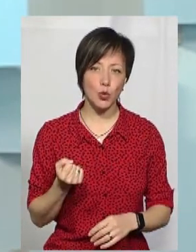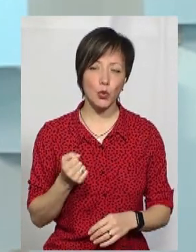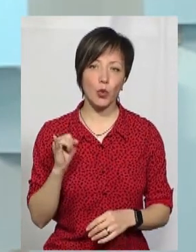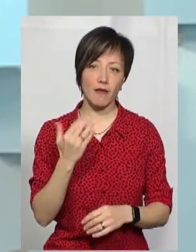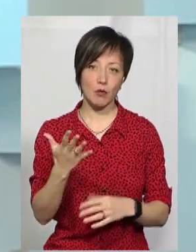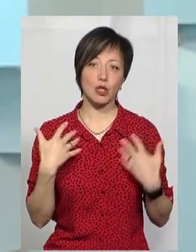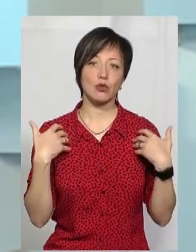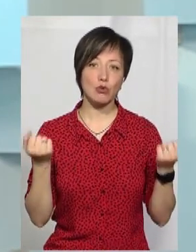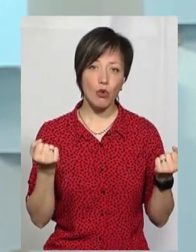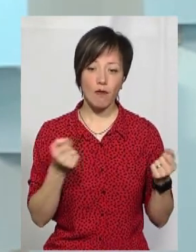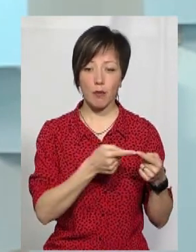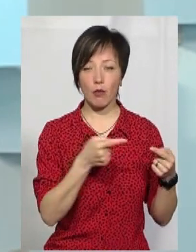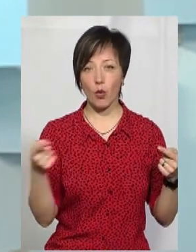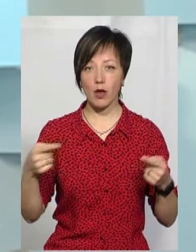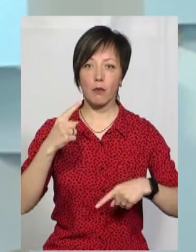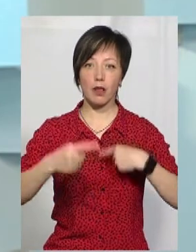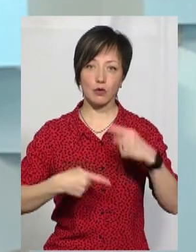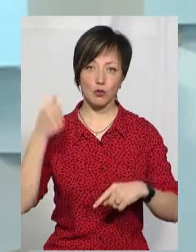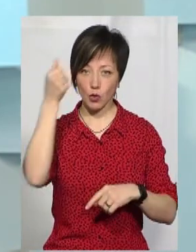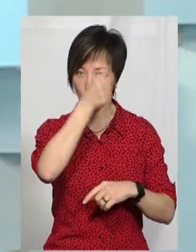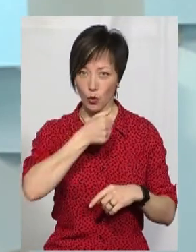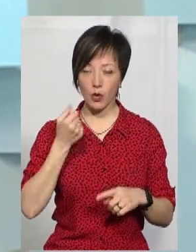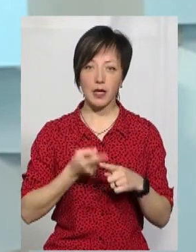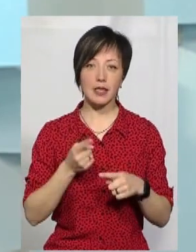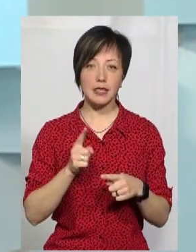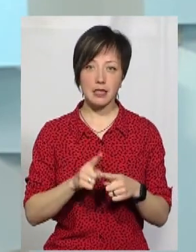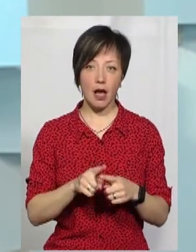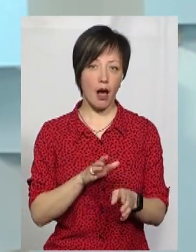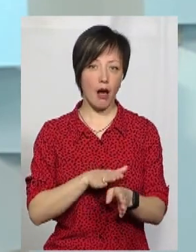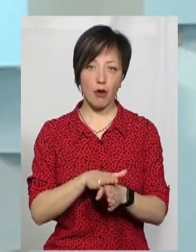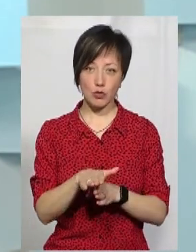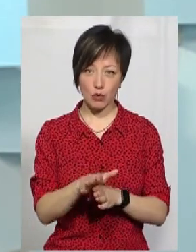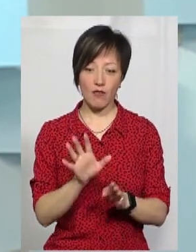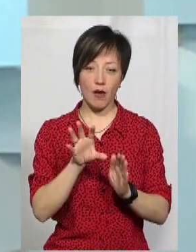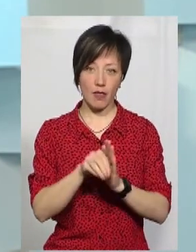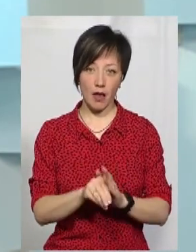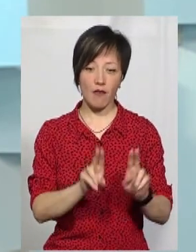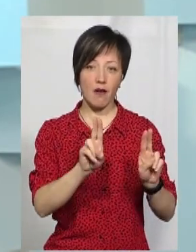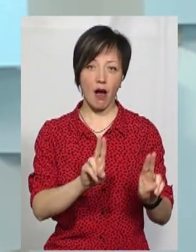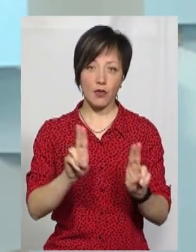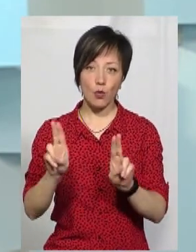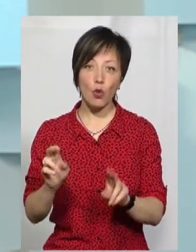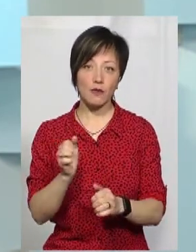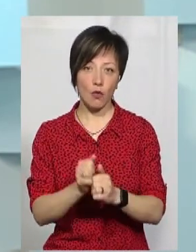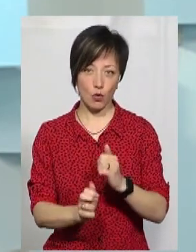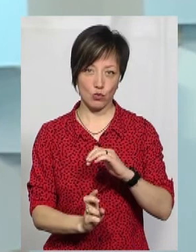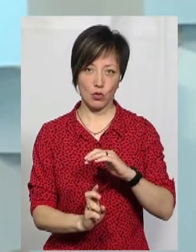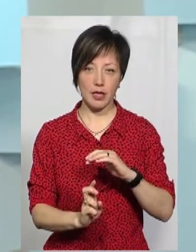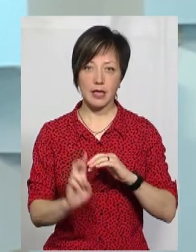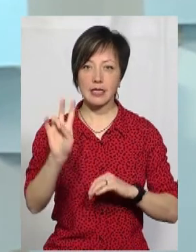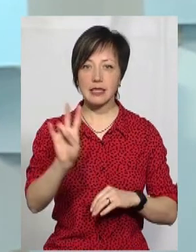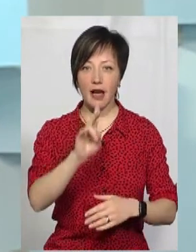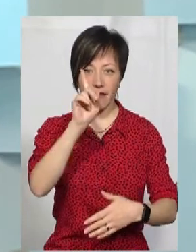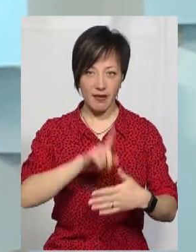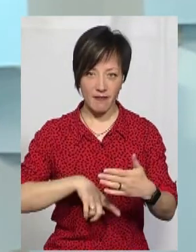і ви будете здоровими протягом наступного року. І це абсолютно вкладається в ті канони, які є в кожної церкви, в кожної